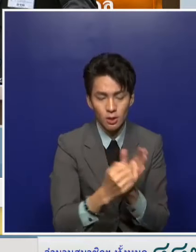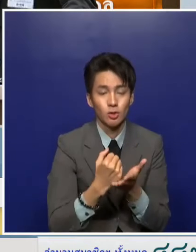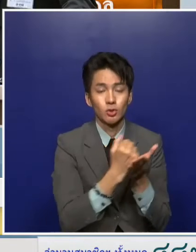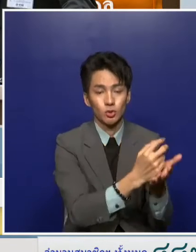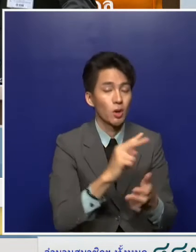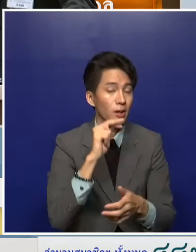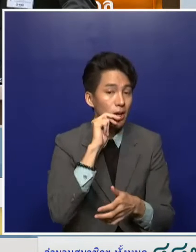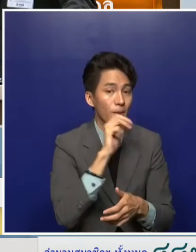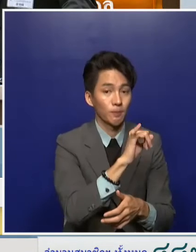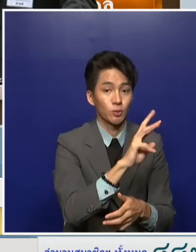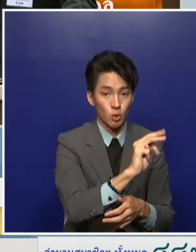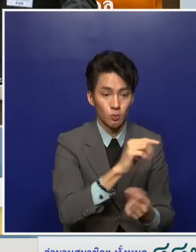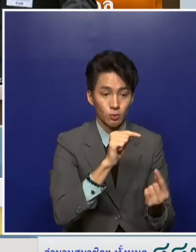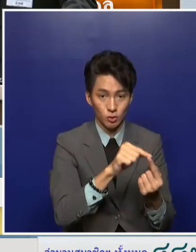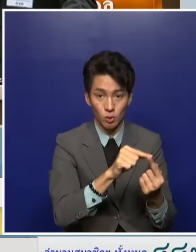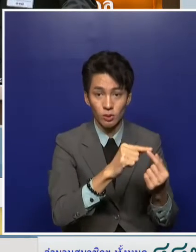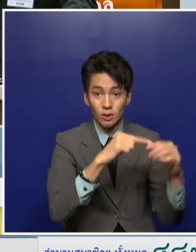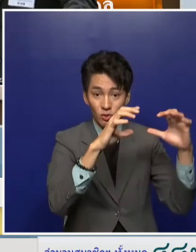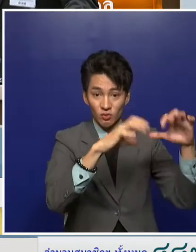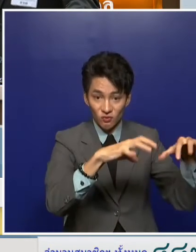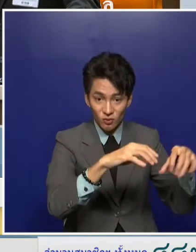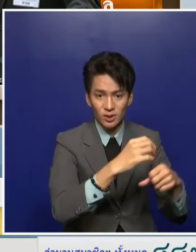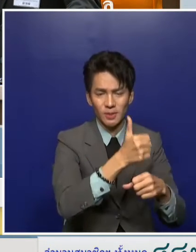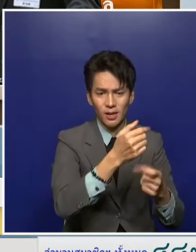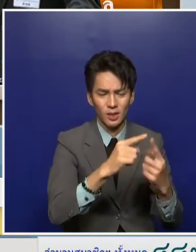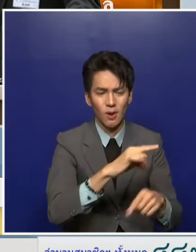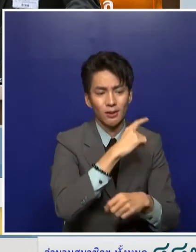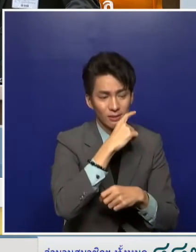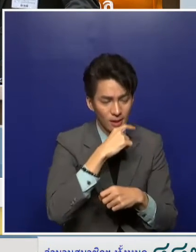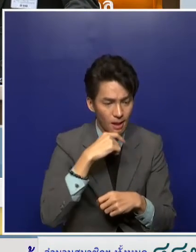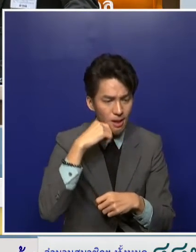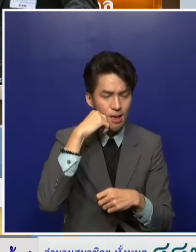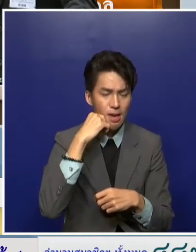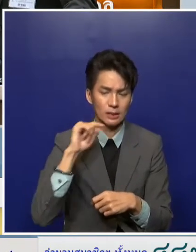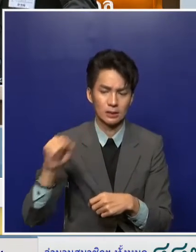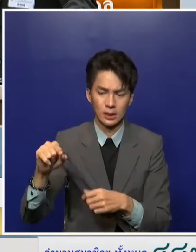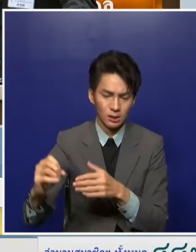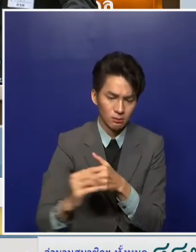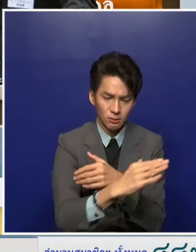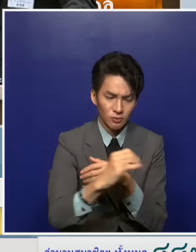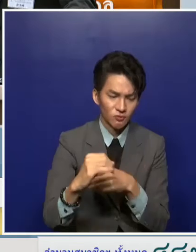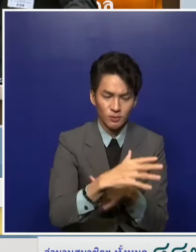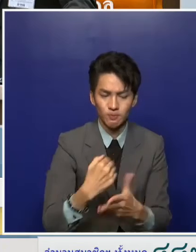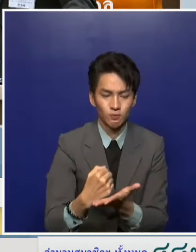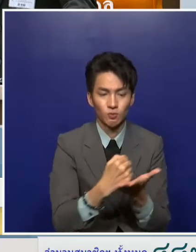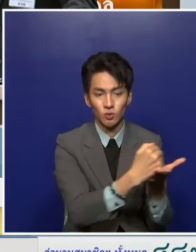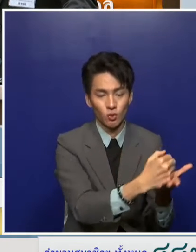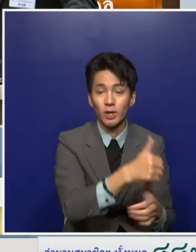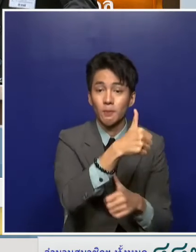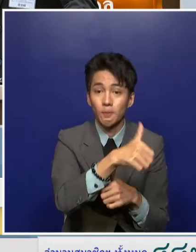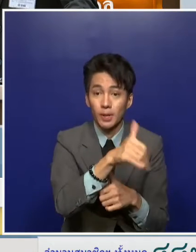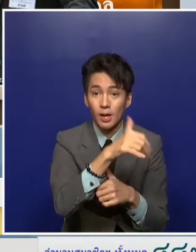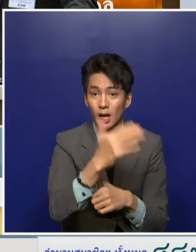ในฤดูนั้นในฤดูฝนได้แต่ในฤดูแล้งแม่น้ำน่านไม่สามารถที่จะช่วยผันน้ำจากแม่น้ำหน้าไปช่วยน้ำยมได้เลย